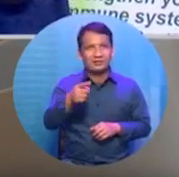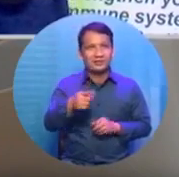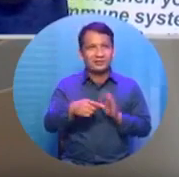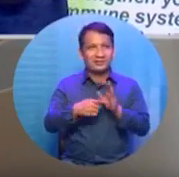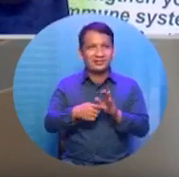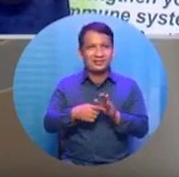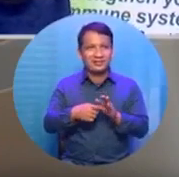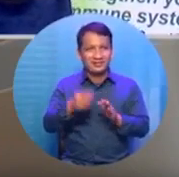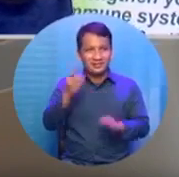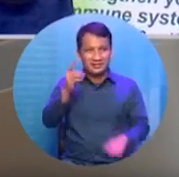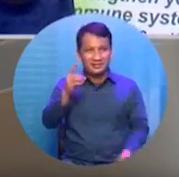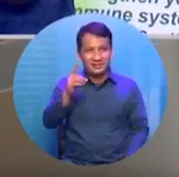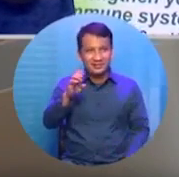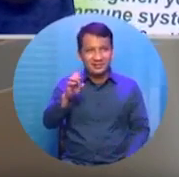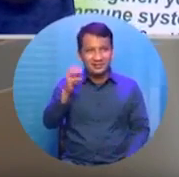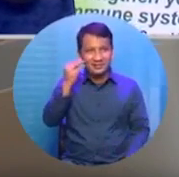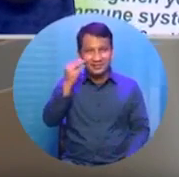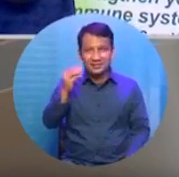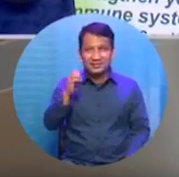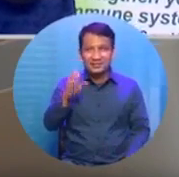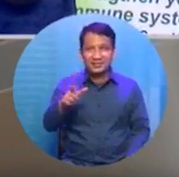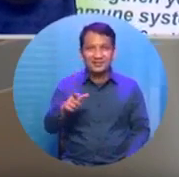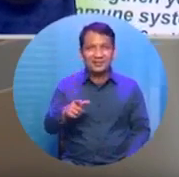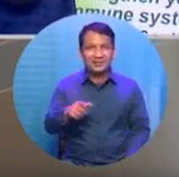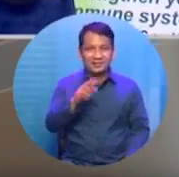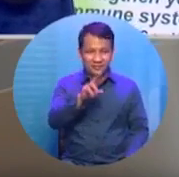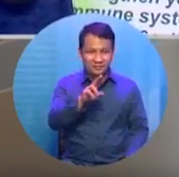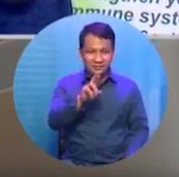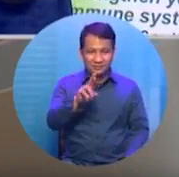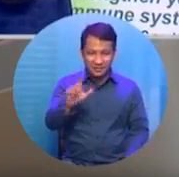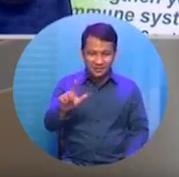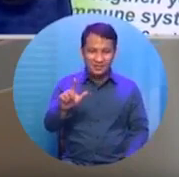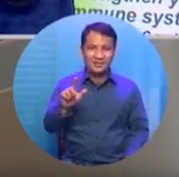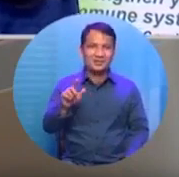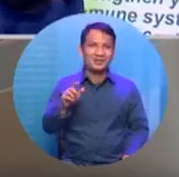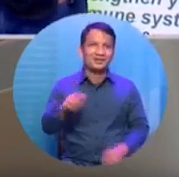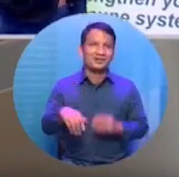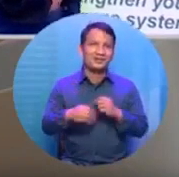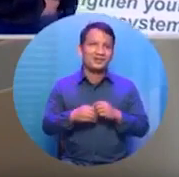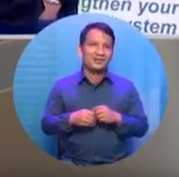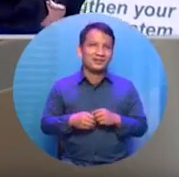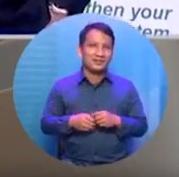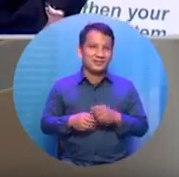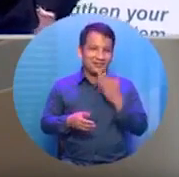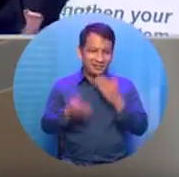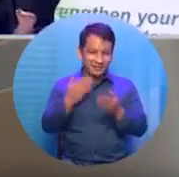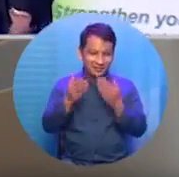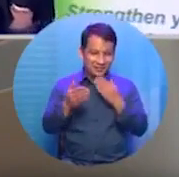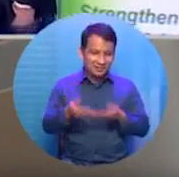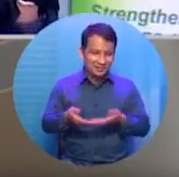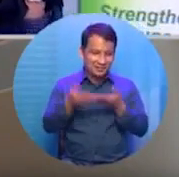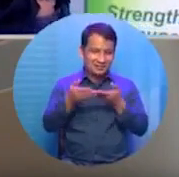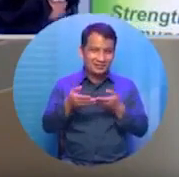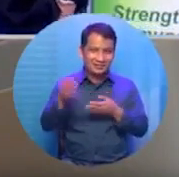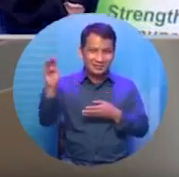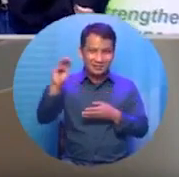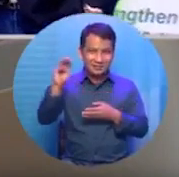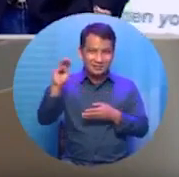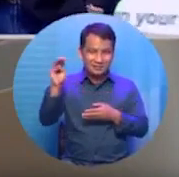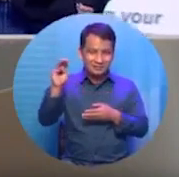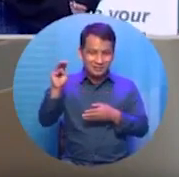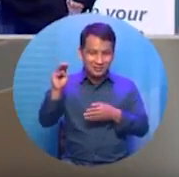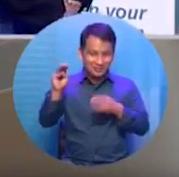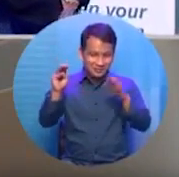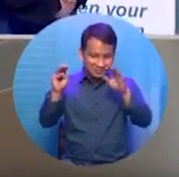kita, tumutok talaga ako, Idol. At URL-LTV. Oo. Oh, oh. Oh, oh. Oh, thank you. Grabe, Idol, Monday to Sunday kayo,